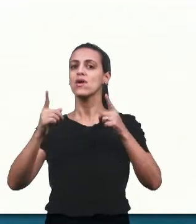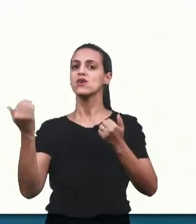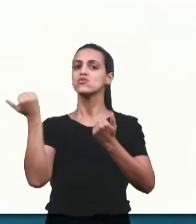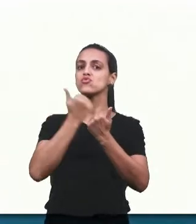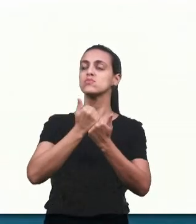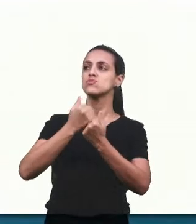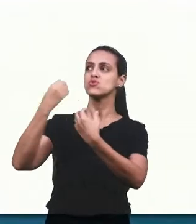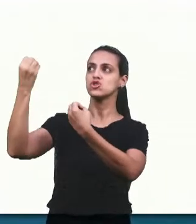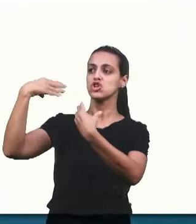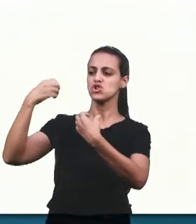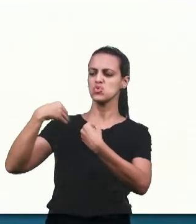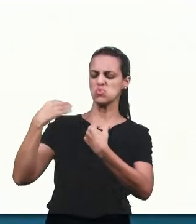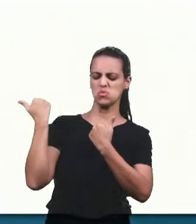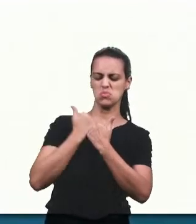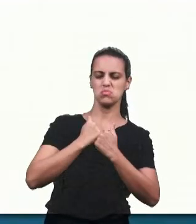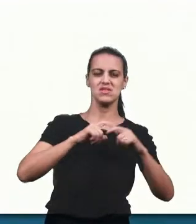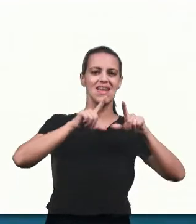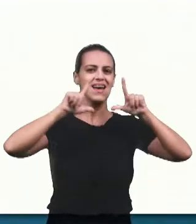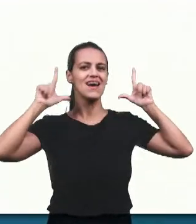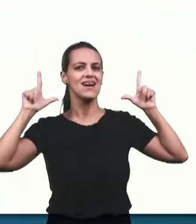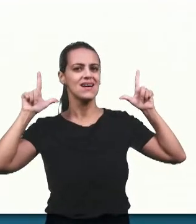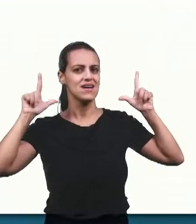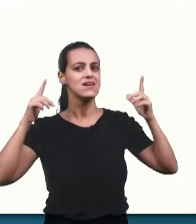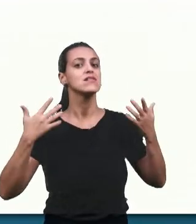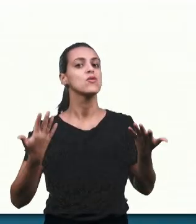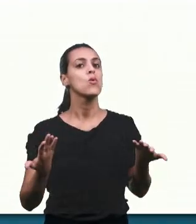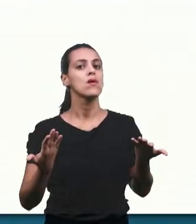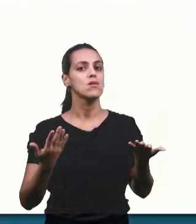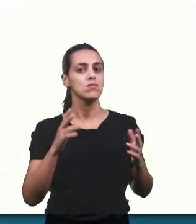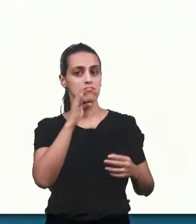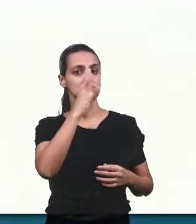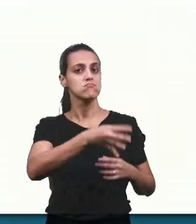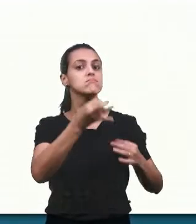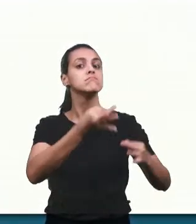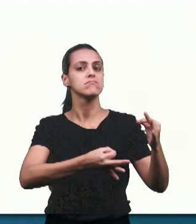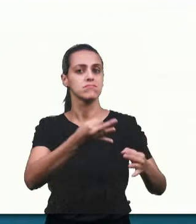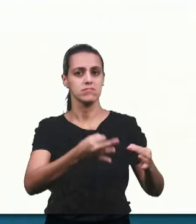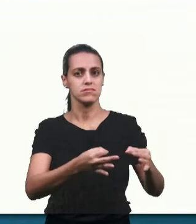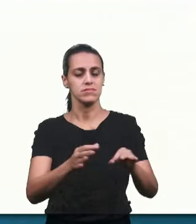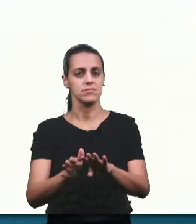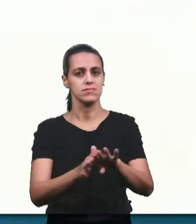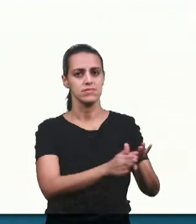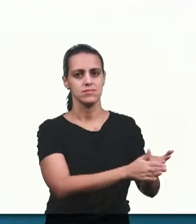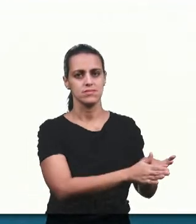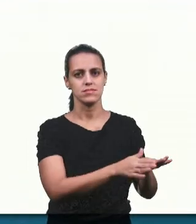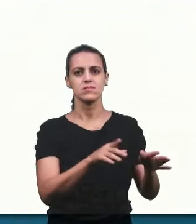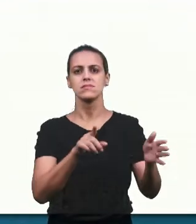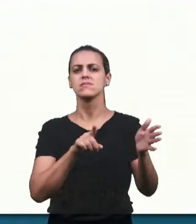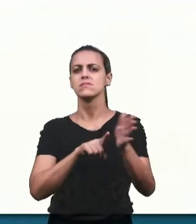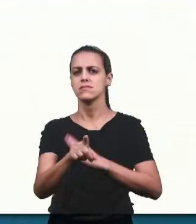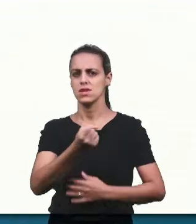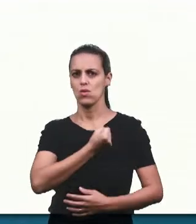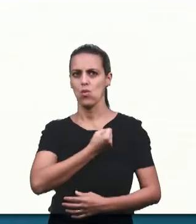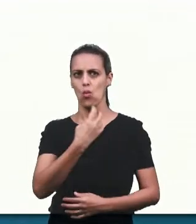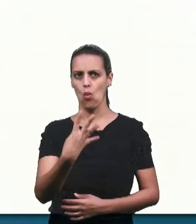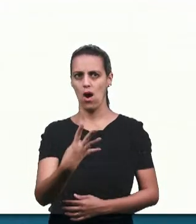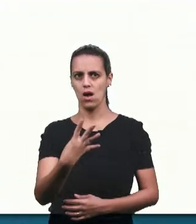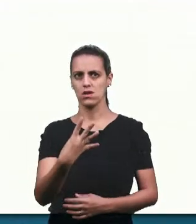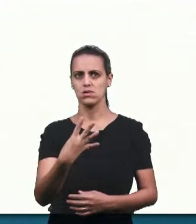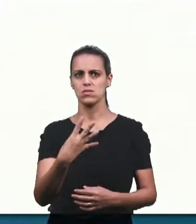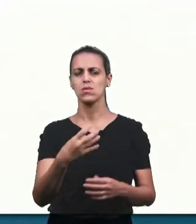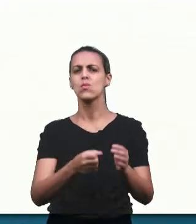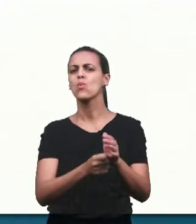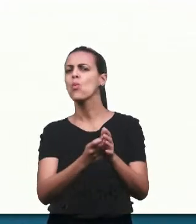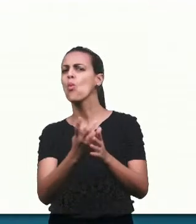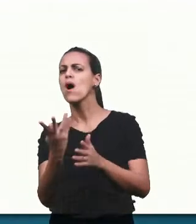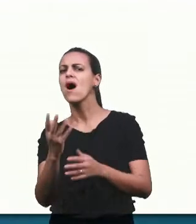par révélation? Ça, c'est la question 3. La question 4. Combien de aïe,